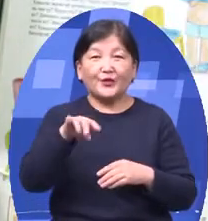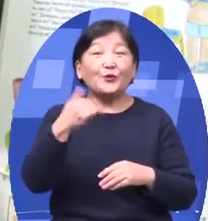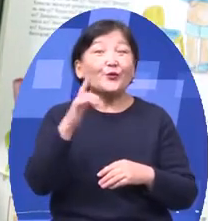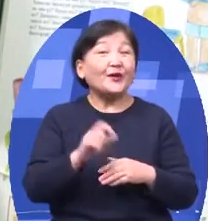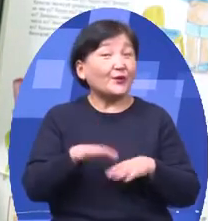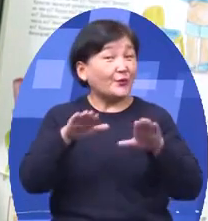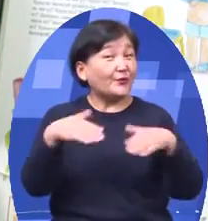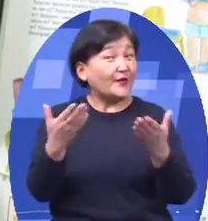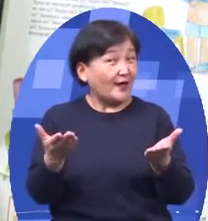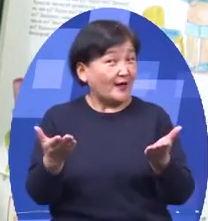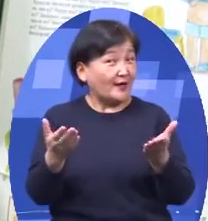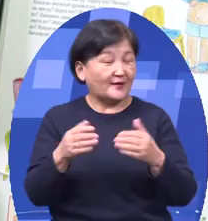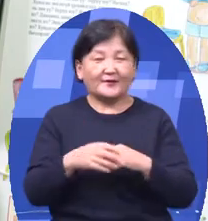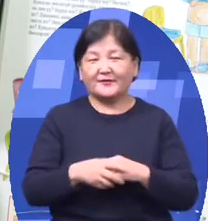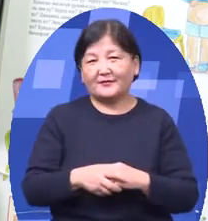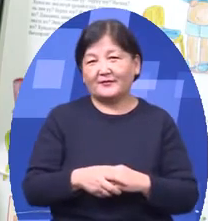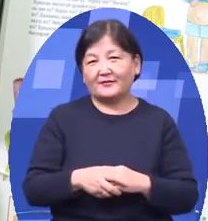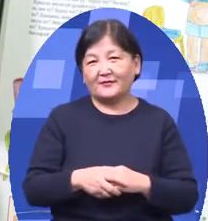За, энэ юу вэ хүүхдүүд ээ?